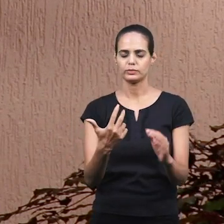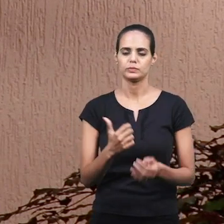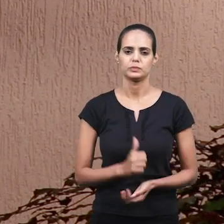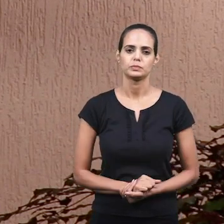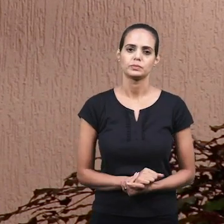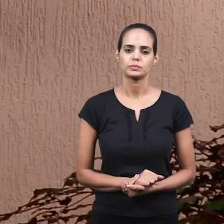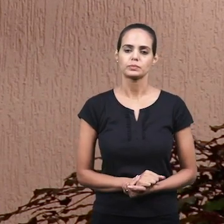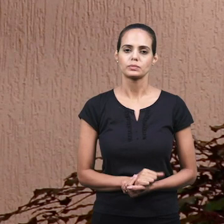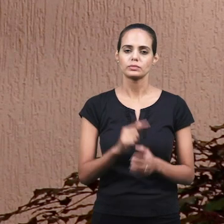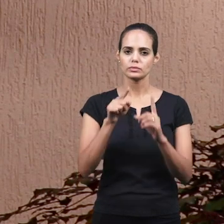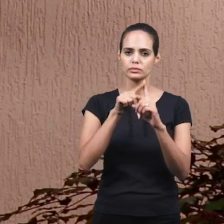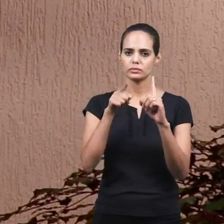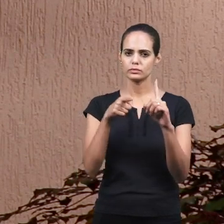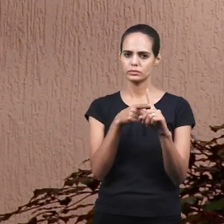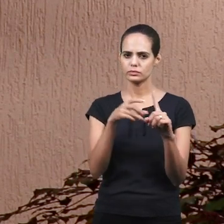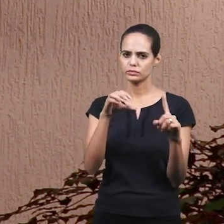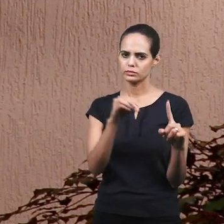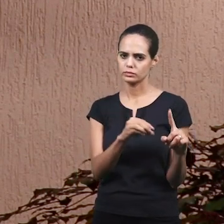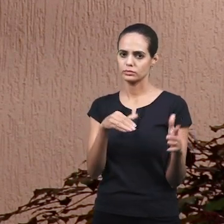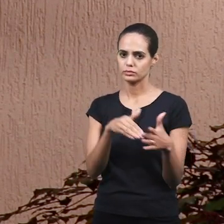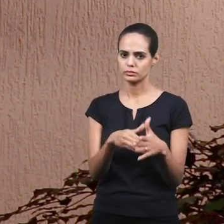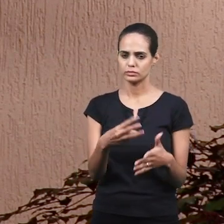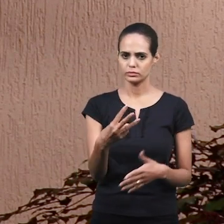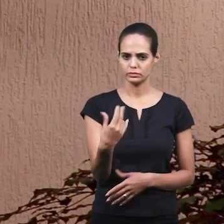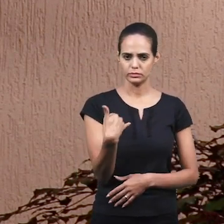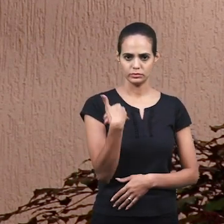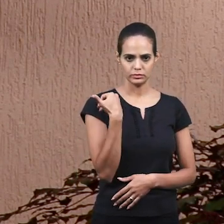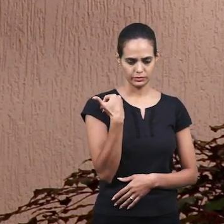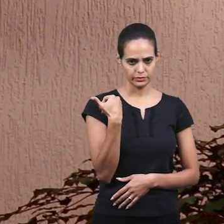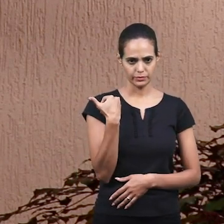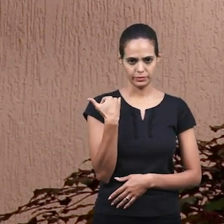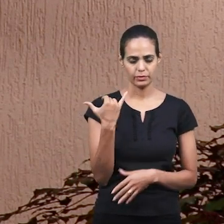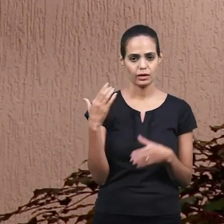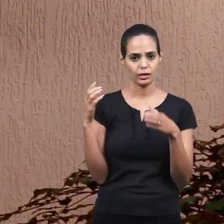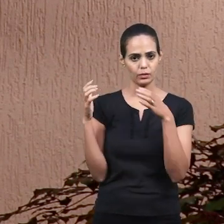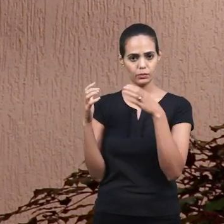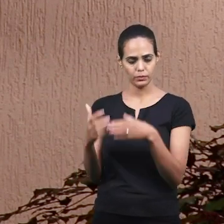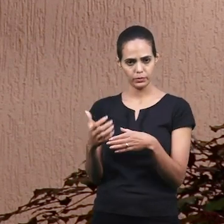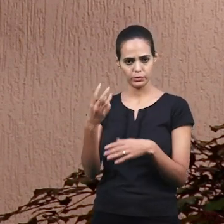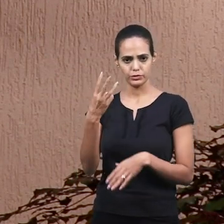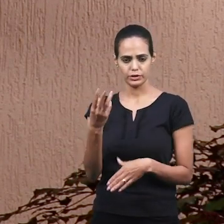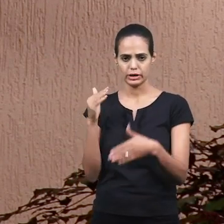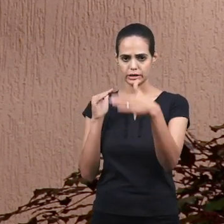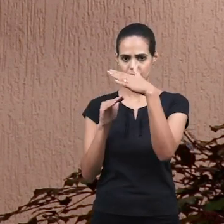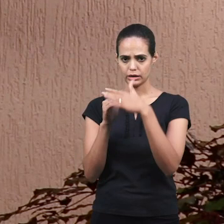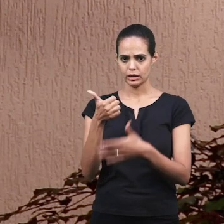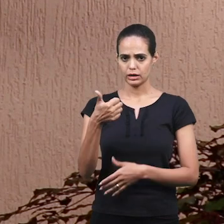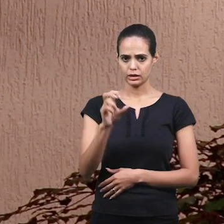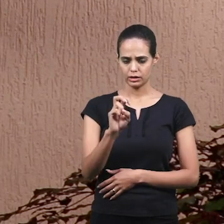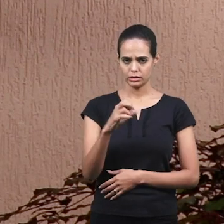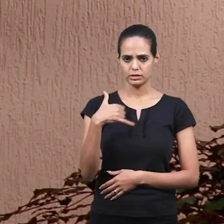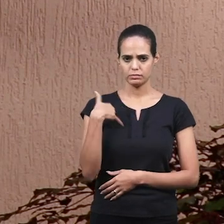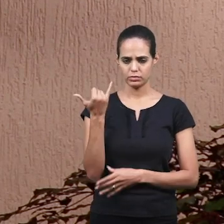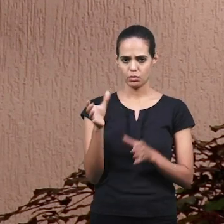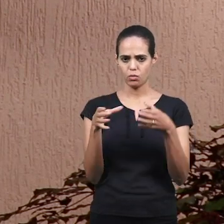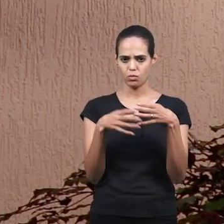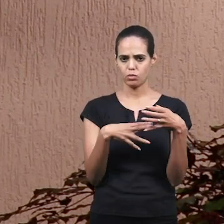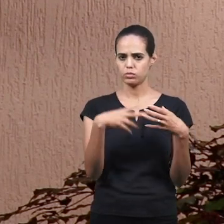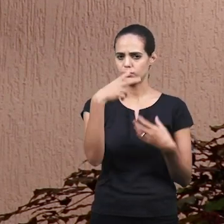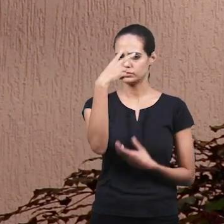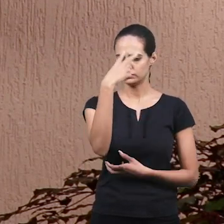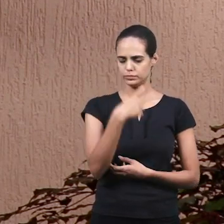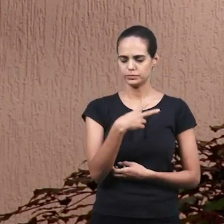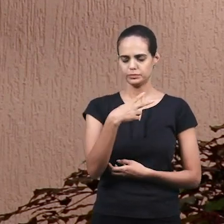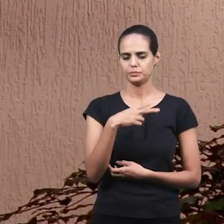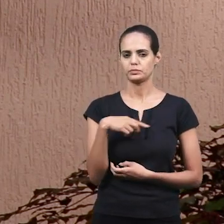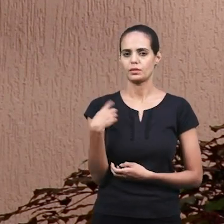habile dans la langue. Alors maintenant, pour les femmes enceintes et 0 à 3 ans, pour le groupe avec la